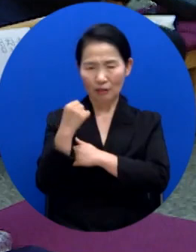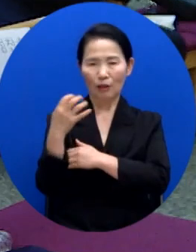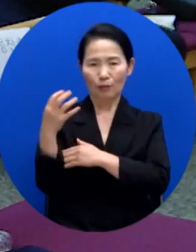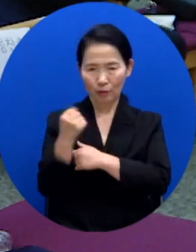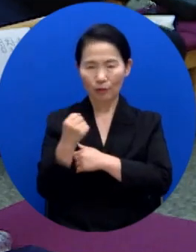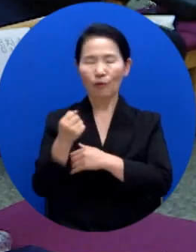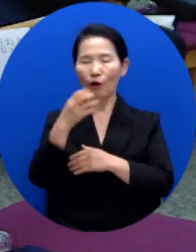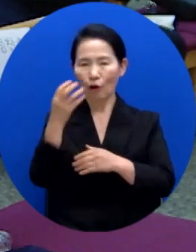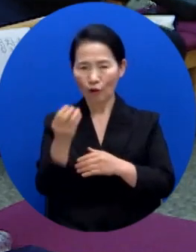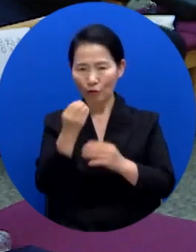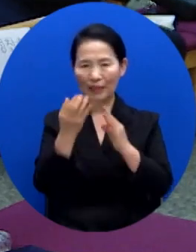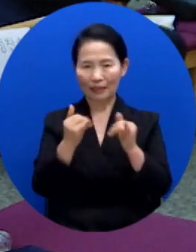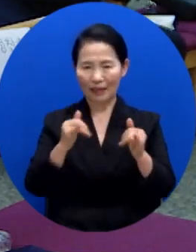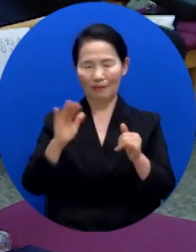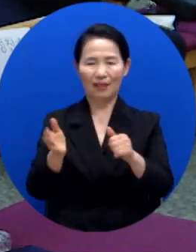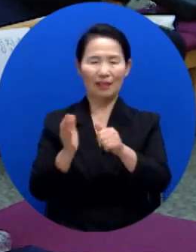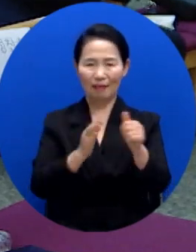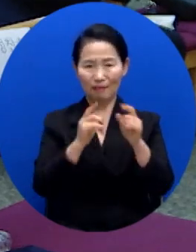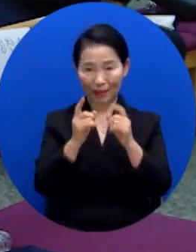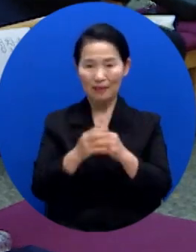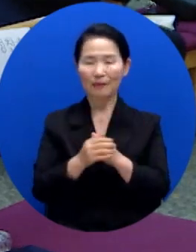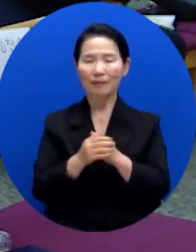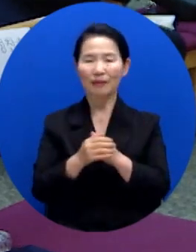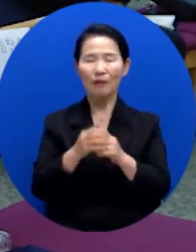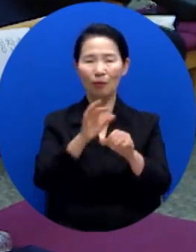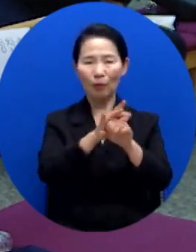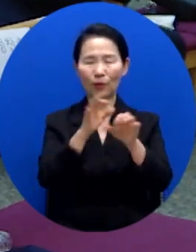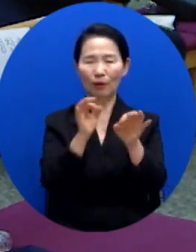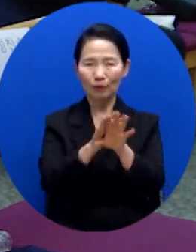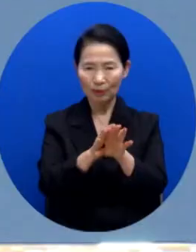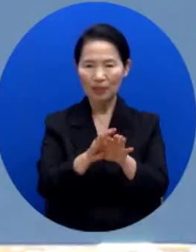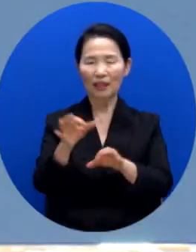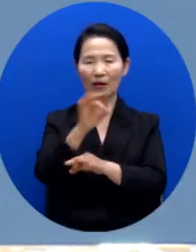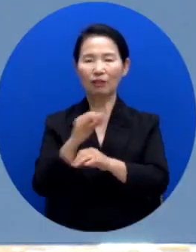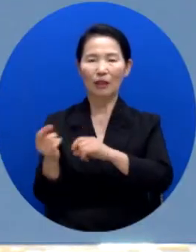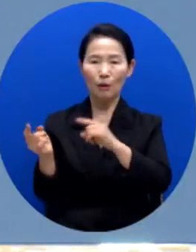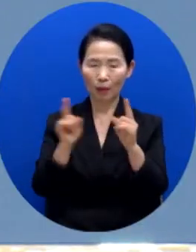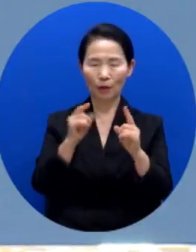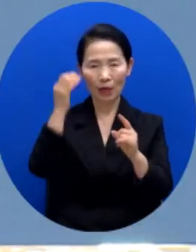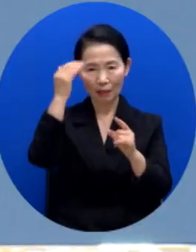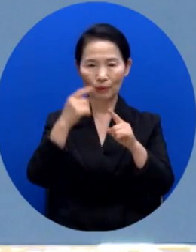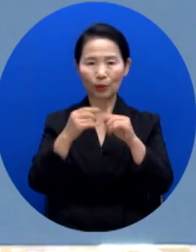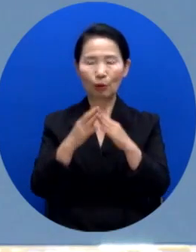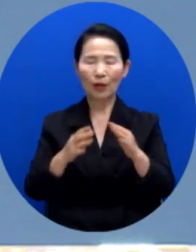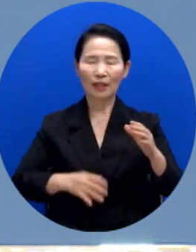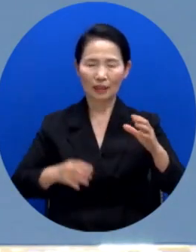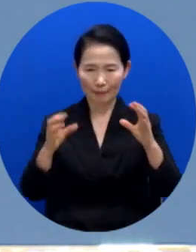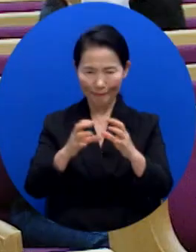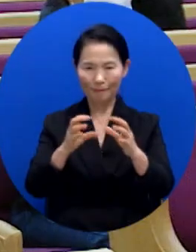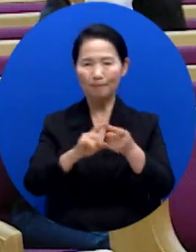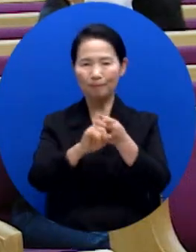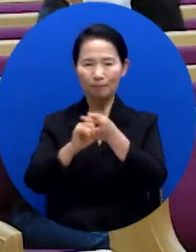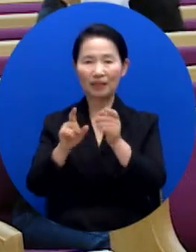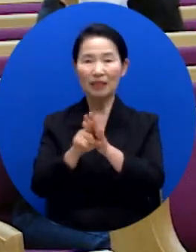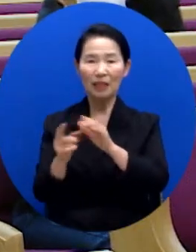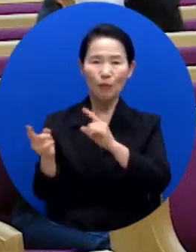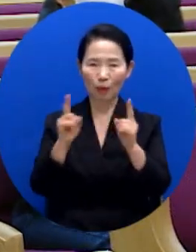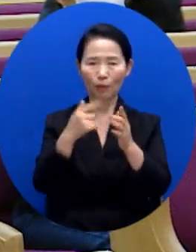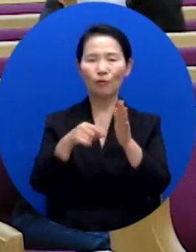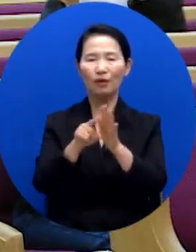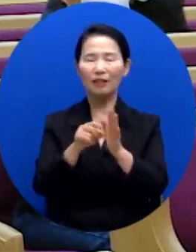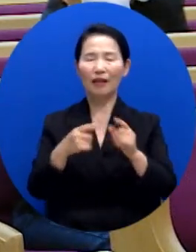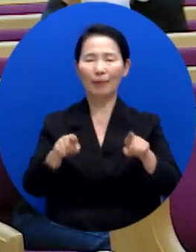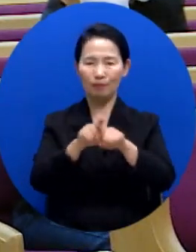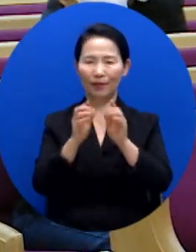우리가 되자 고건 명했습니다 이어 코로나 종식과 경제 회보 한국교회의 연합과 신앙 회복을 위해 함께 기도했습니다